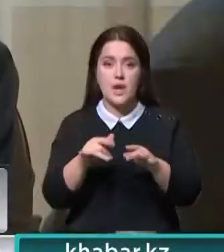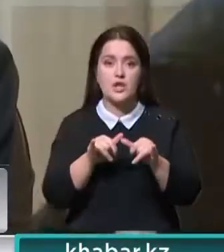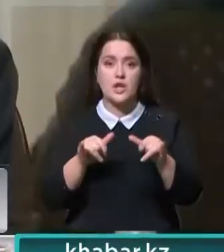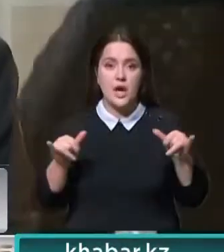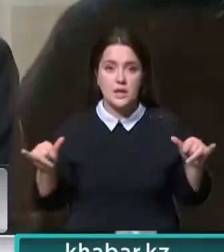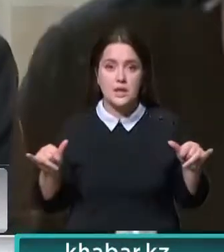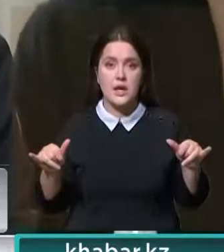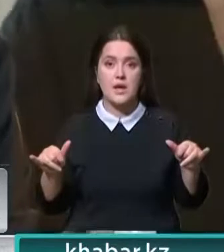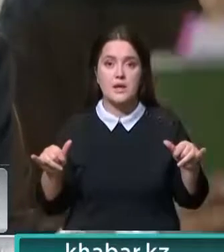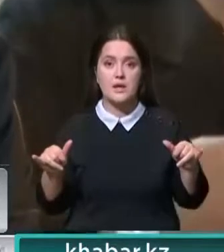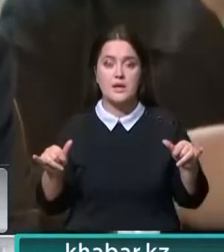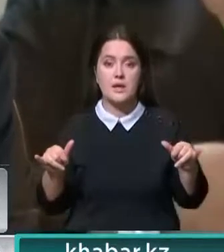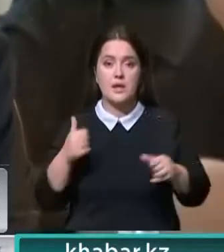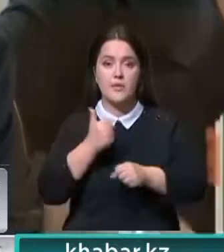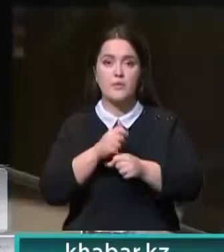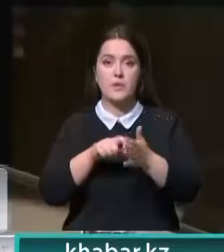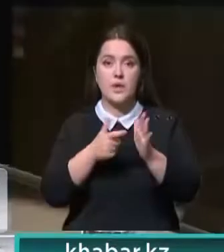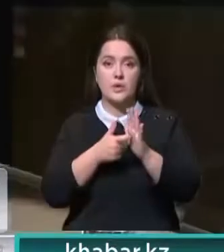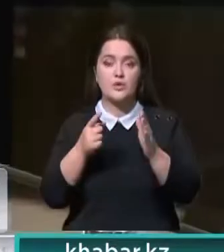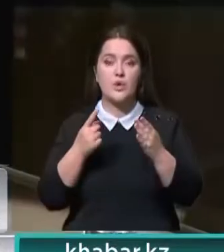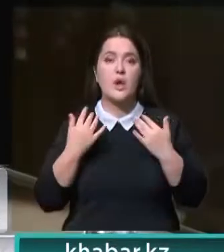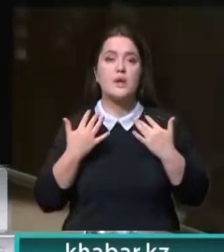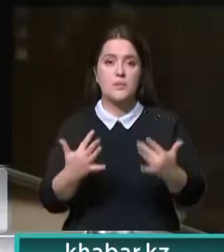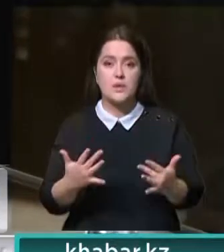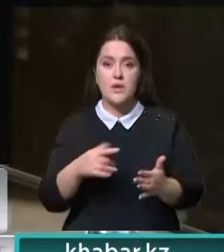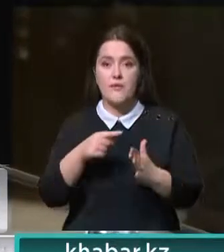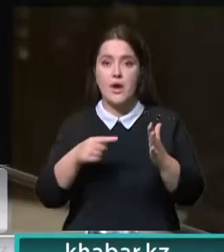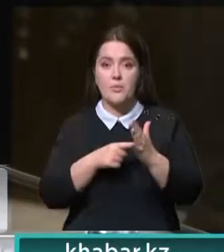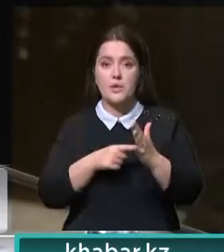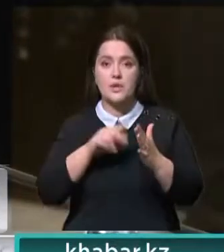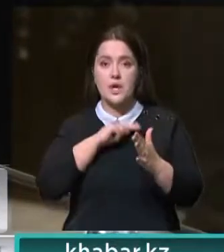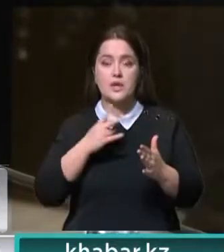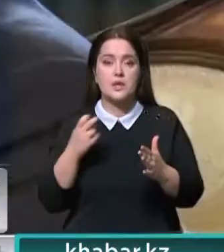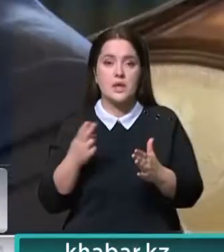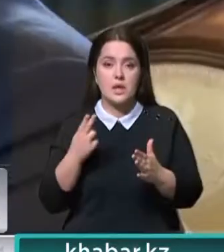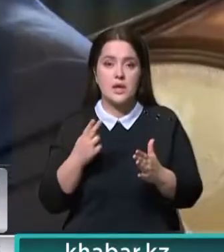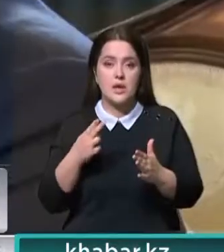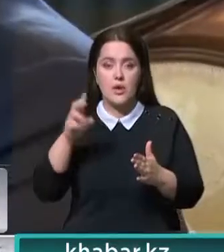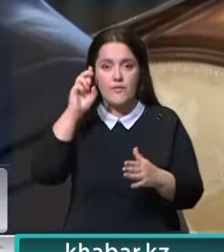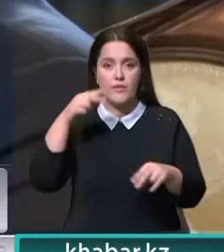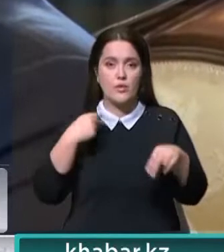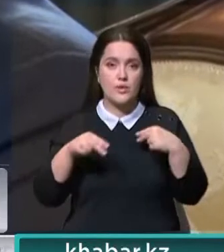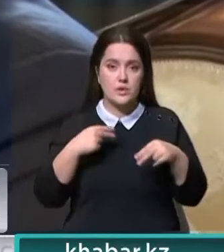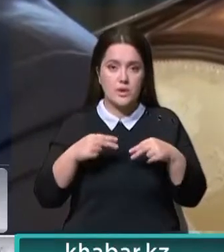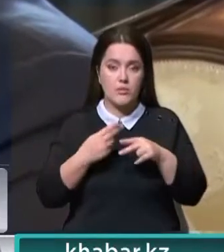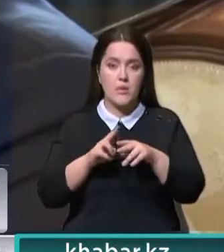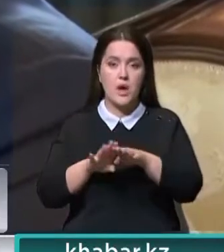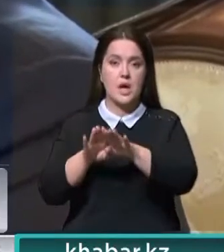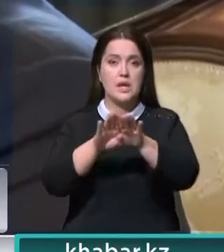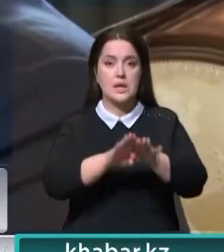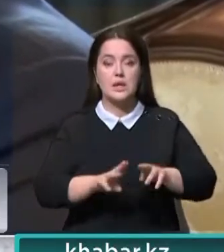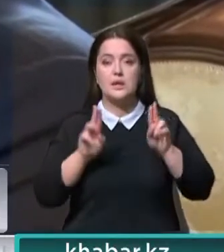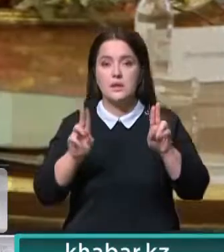временем расширяется. Вместе с тем глава Кабмина добавил, что необходимо решить вопрос функционирования национальных режимов в